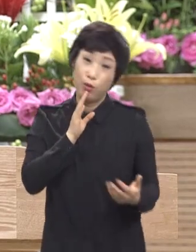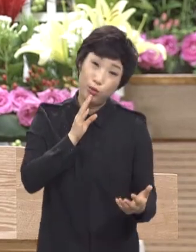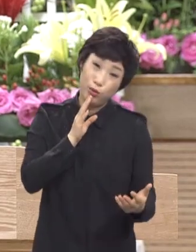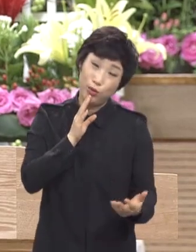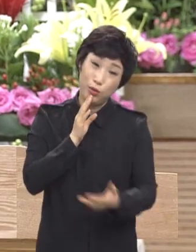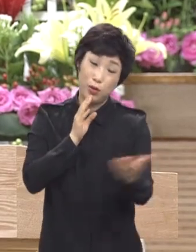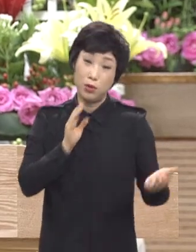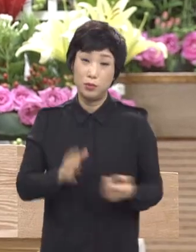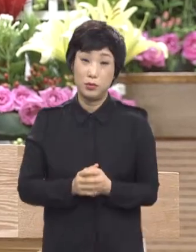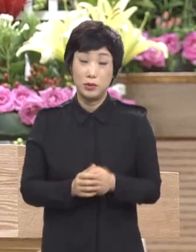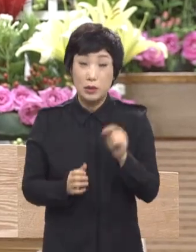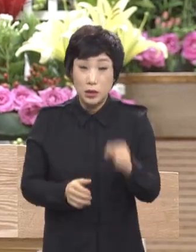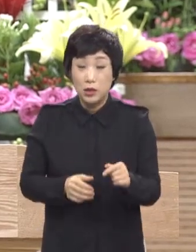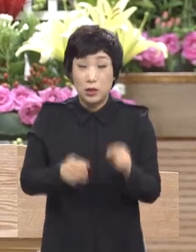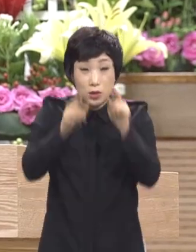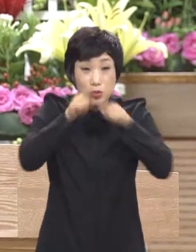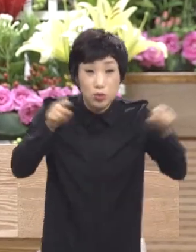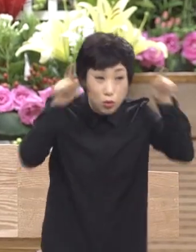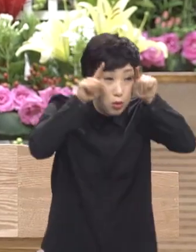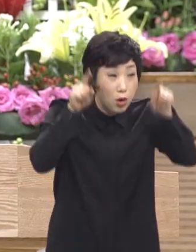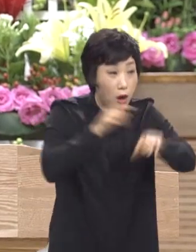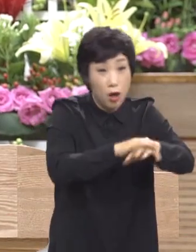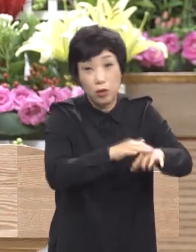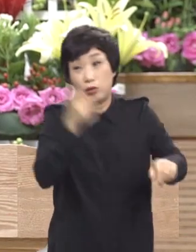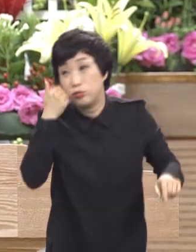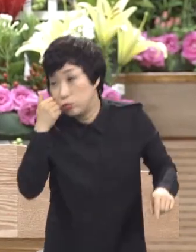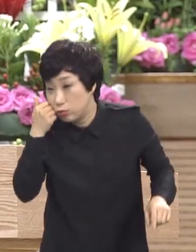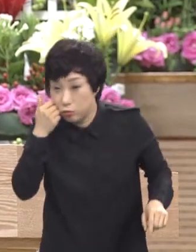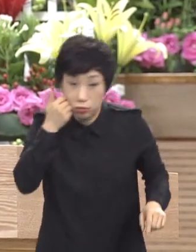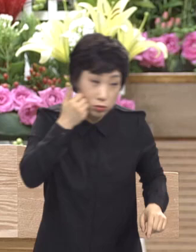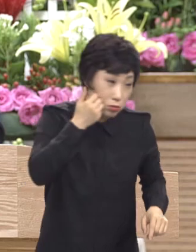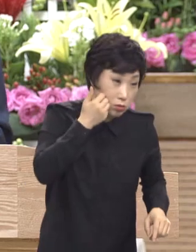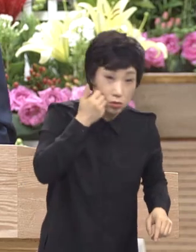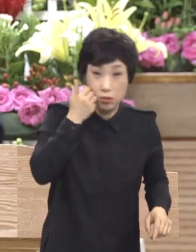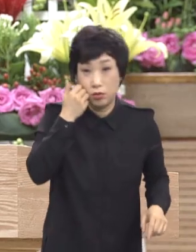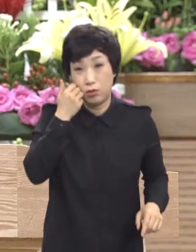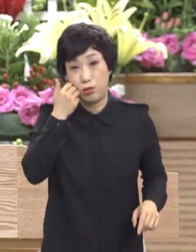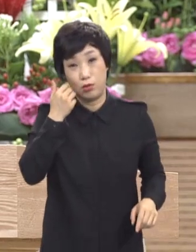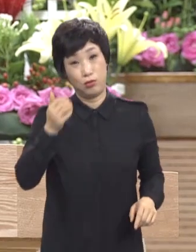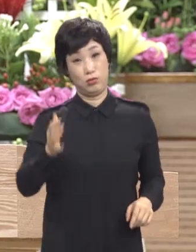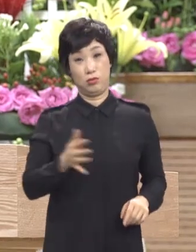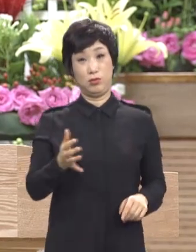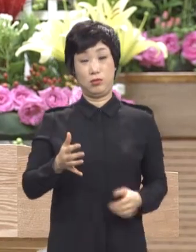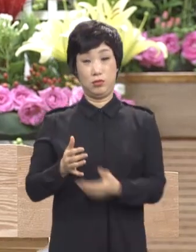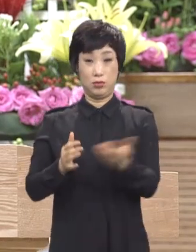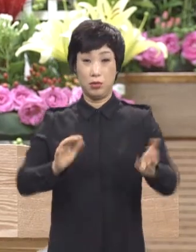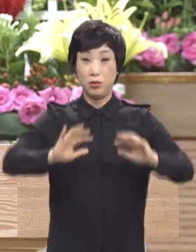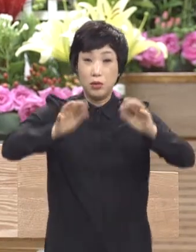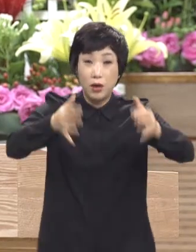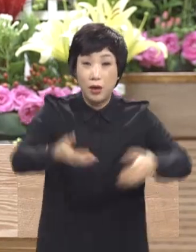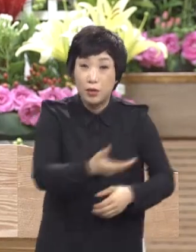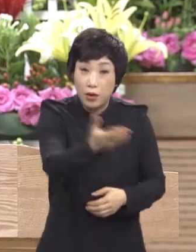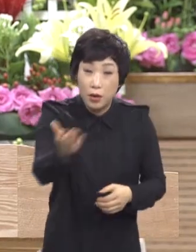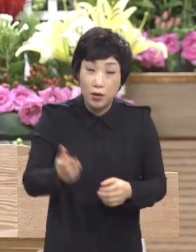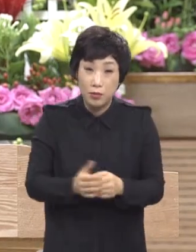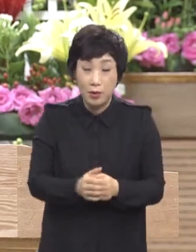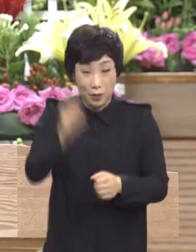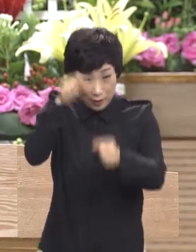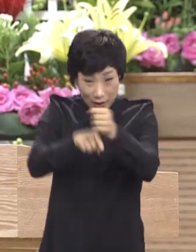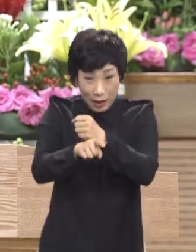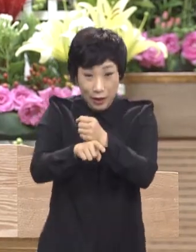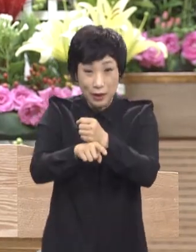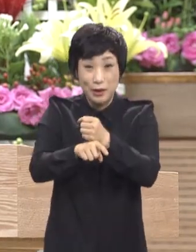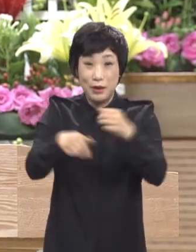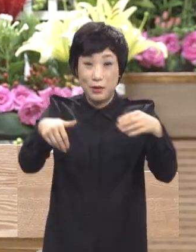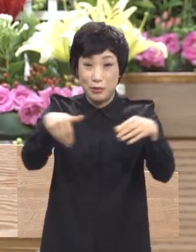누가 도대체 이 지옥을 해결할 자 있느냐? 그래서 이 세상에서 과학